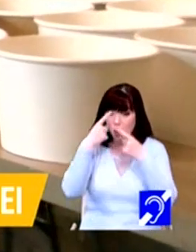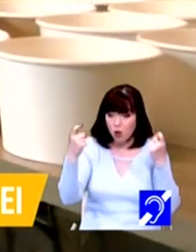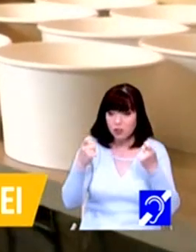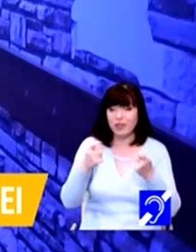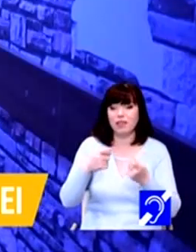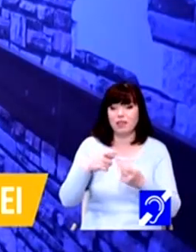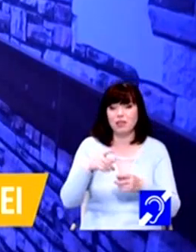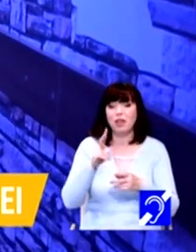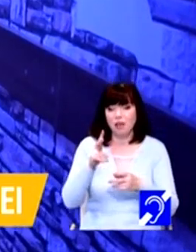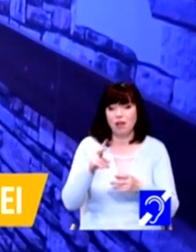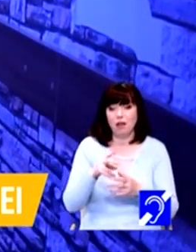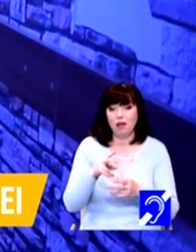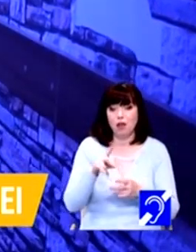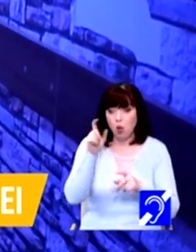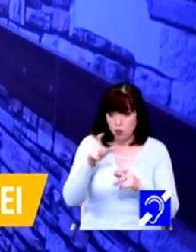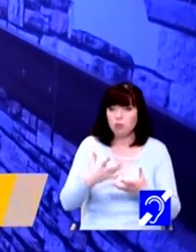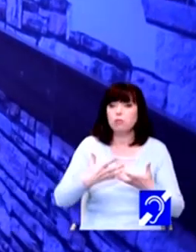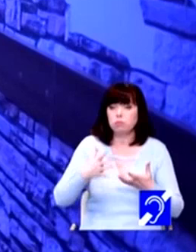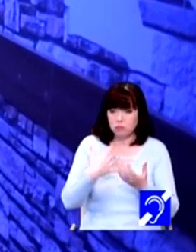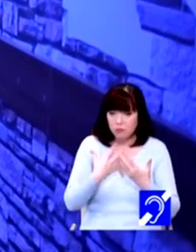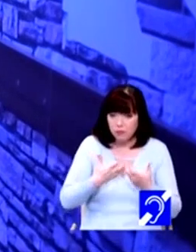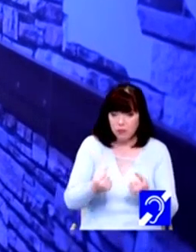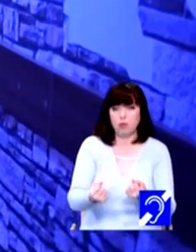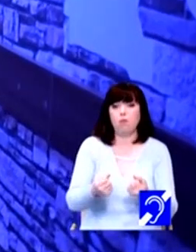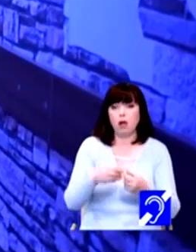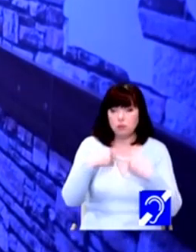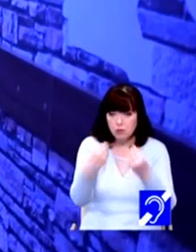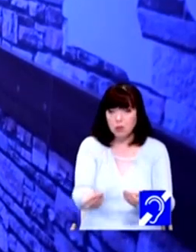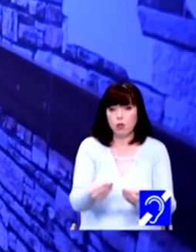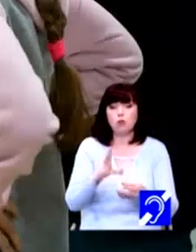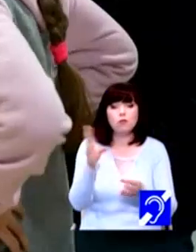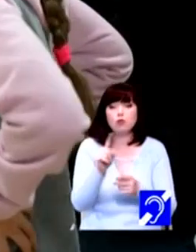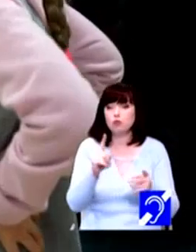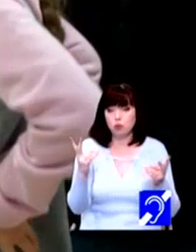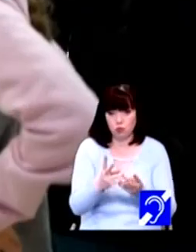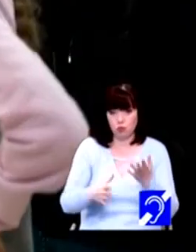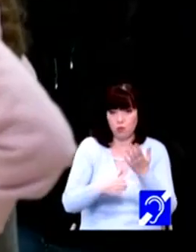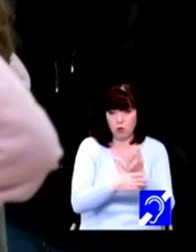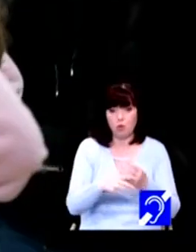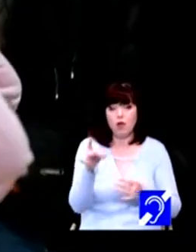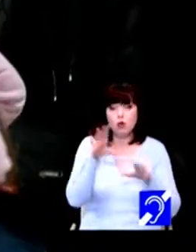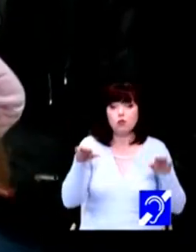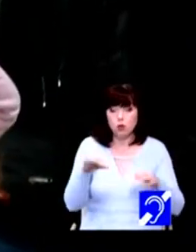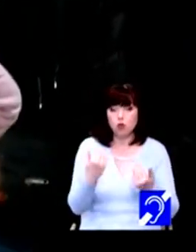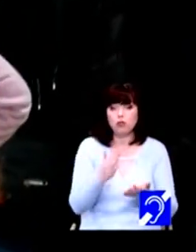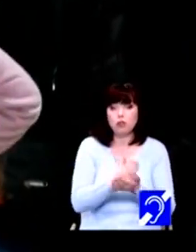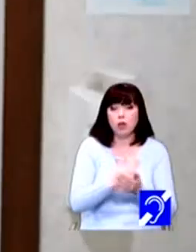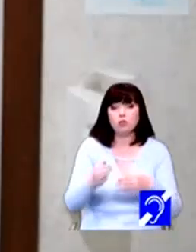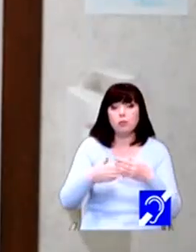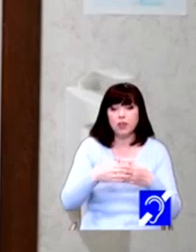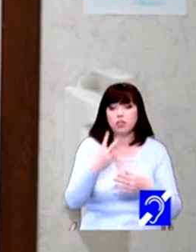din Soroca. Oamenii sunt primiți cu căldură și li se acordă tot sprijinul necesar. În raionul Soroca sunt adăpostiți